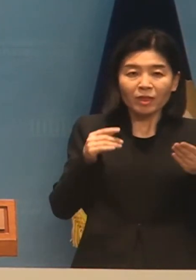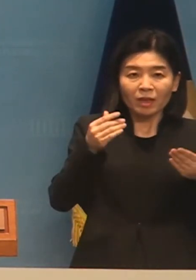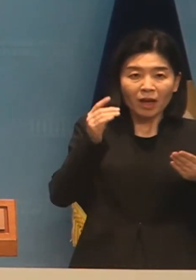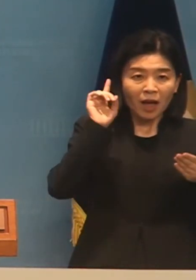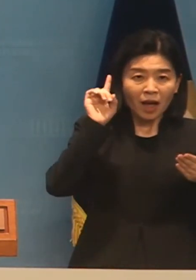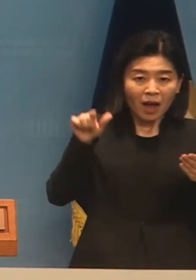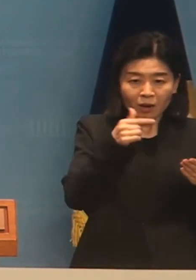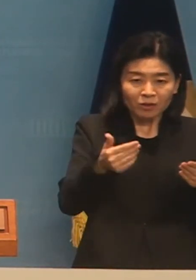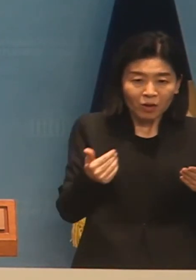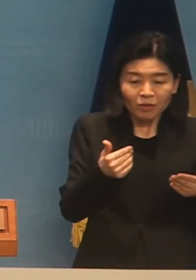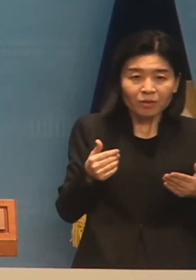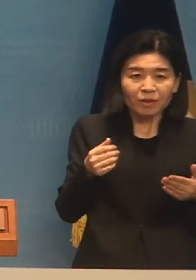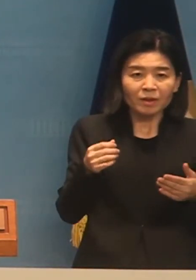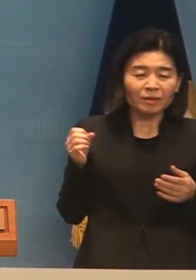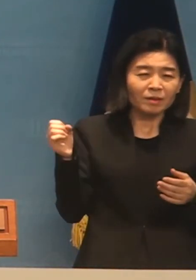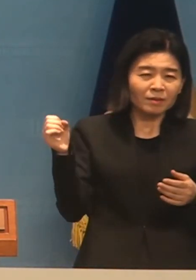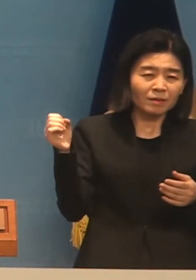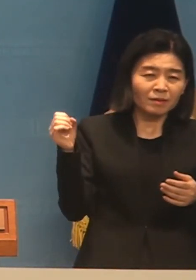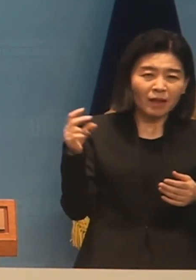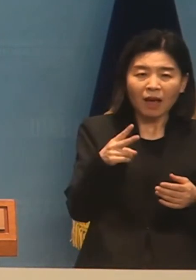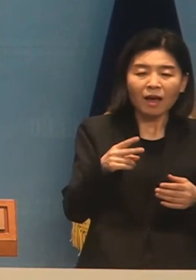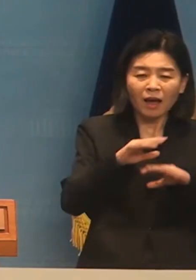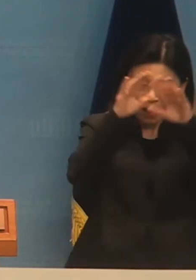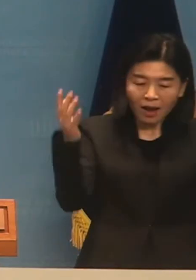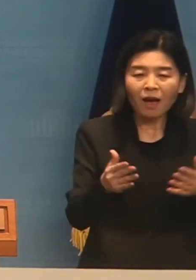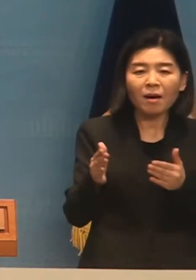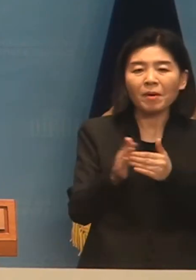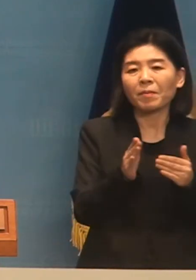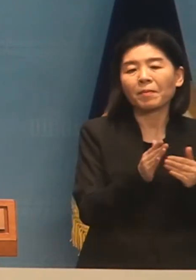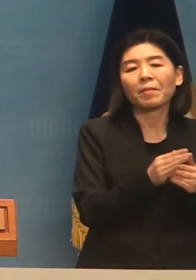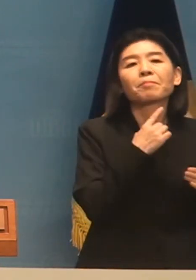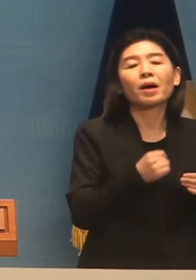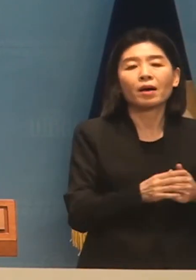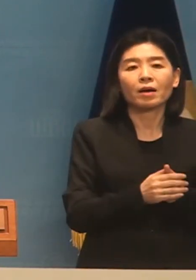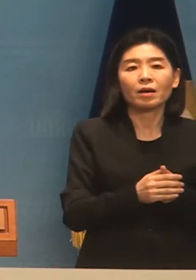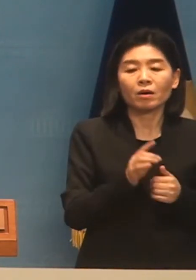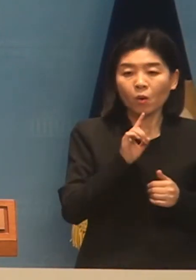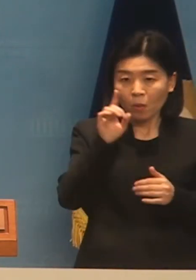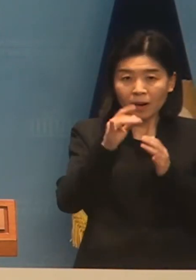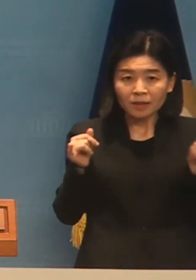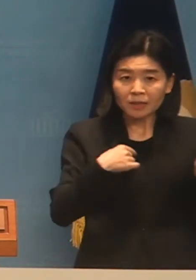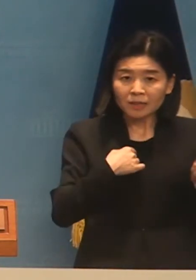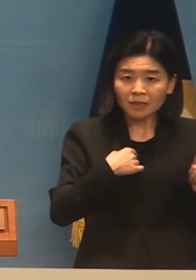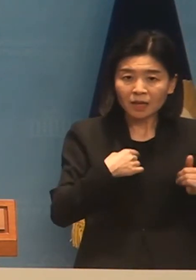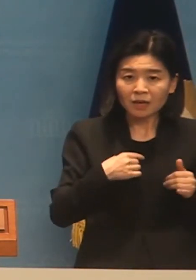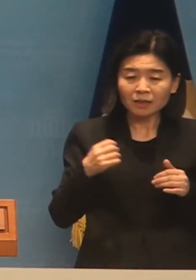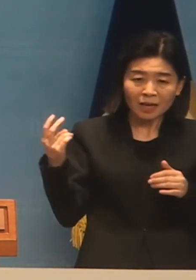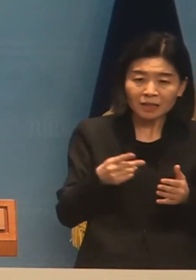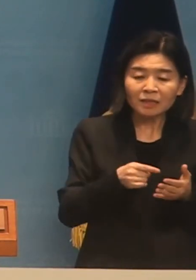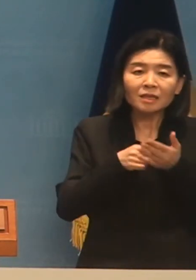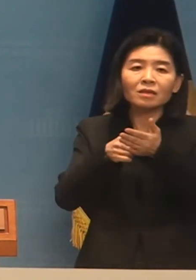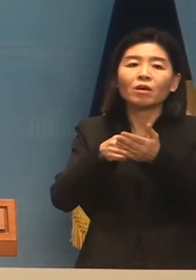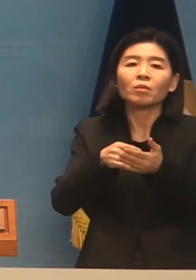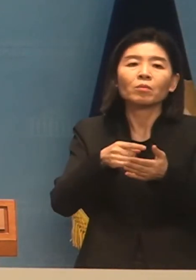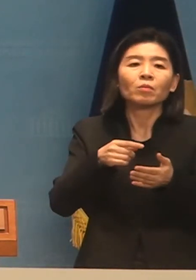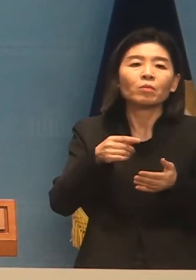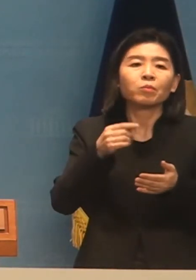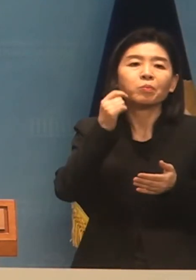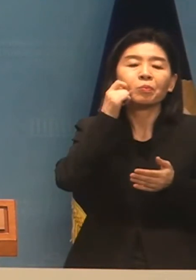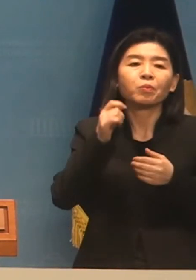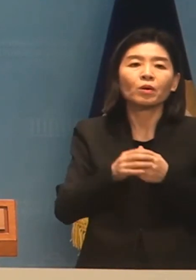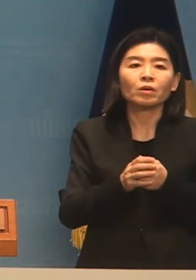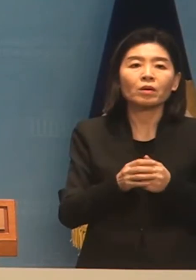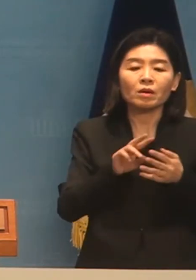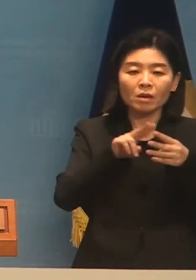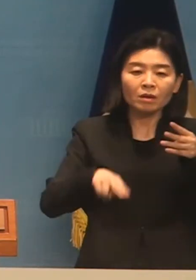모두 불기소 각각 처분한 바 있습니다. 이 때문에 고발인은 재정 신청을 제대로 하지도 못했습니다.